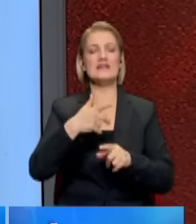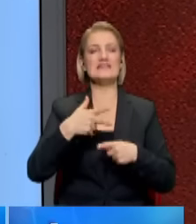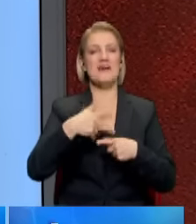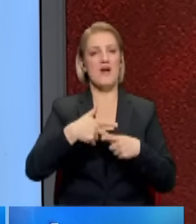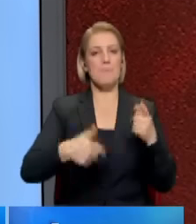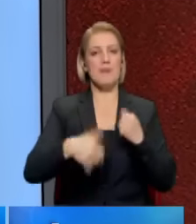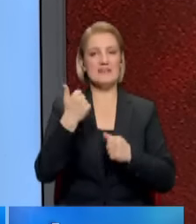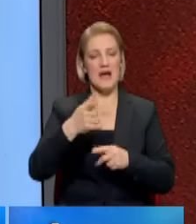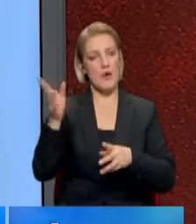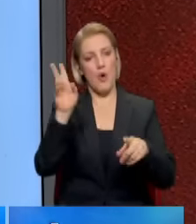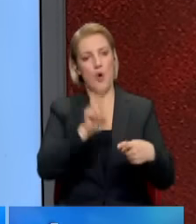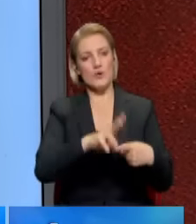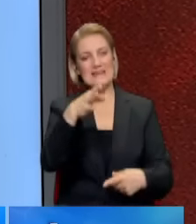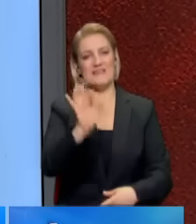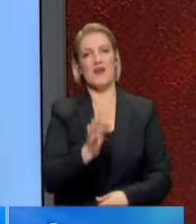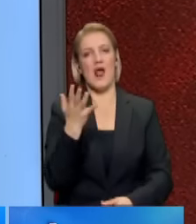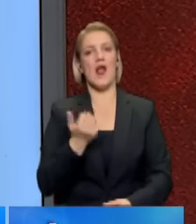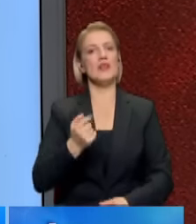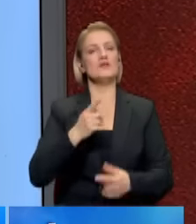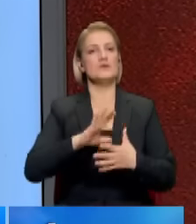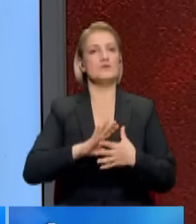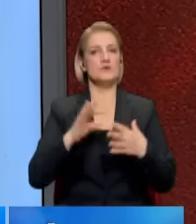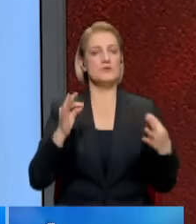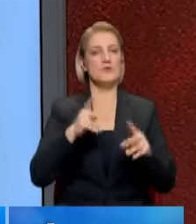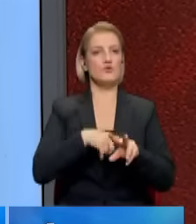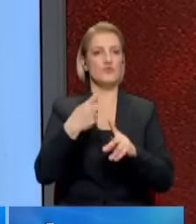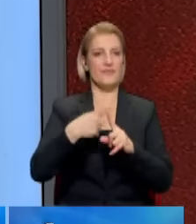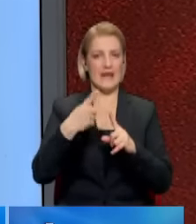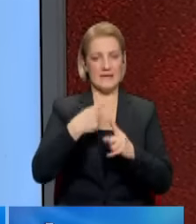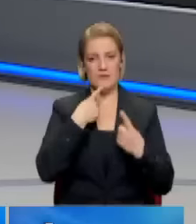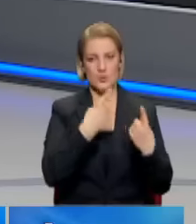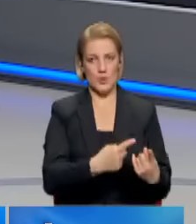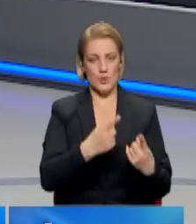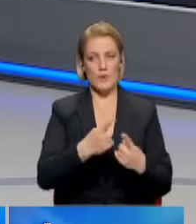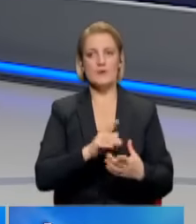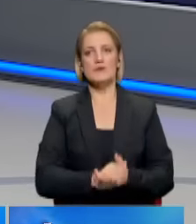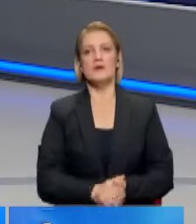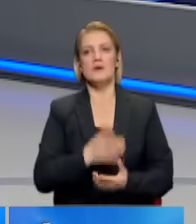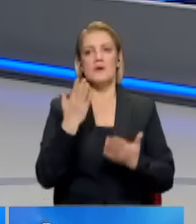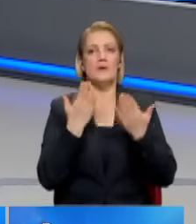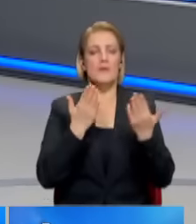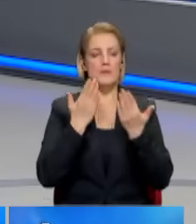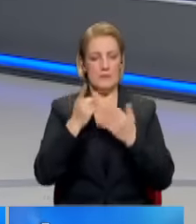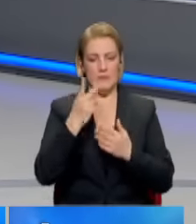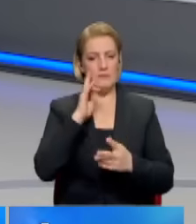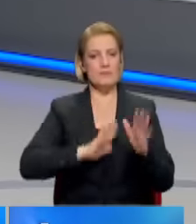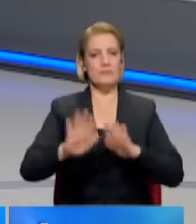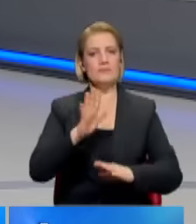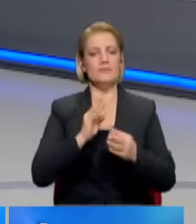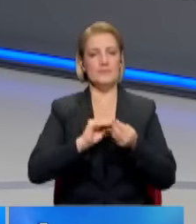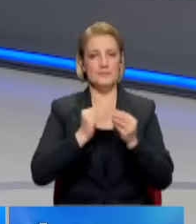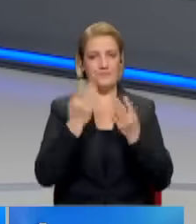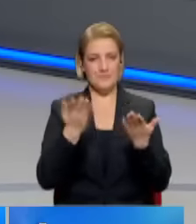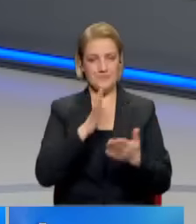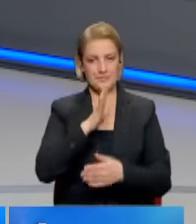hadi oradan otur, sıfır aldın sözlerini Yusuf Tekin'e söylüyor, iletiyor. Okullarda hijyen sorunu varken,